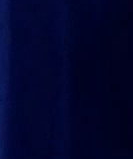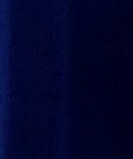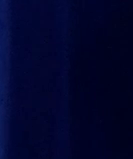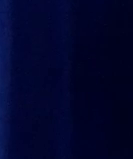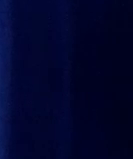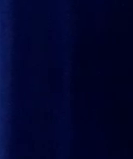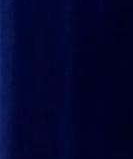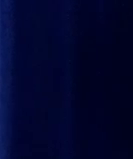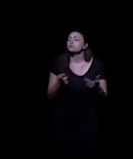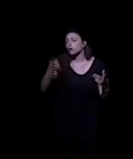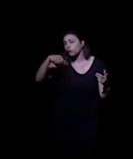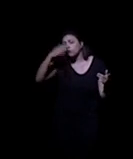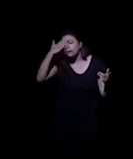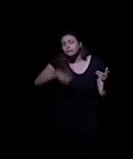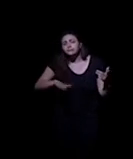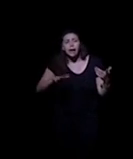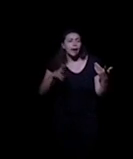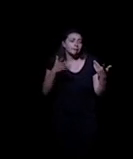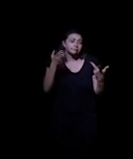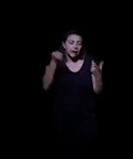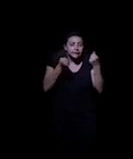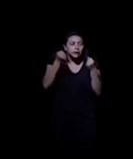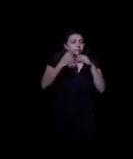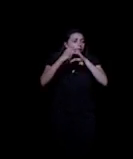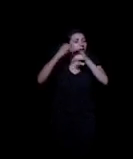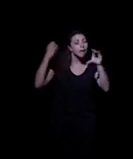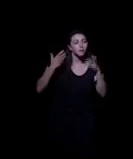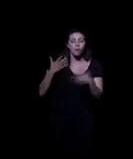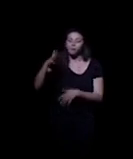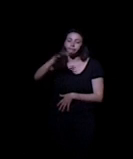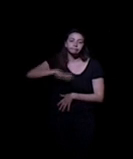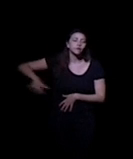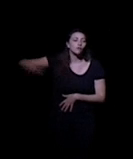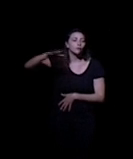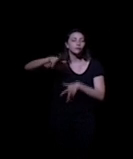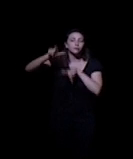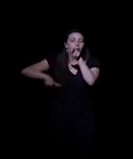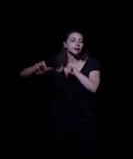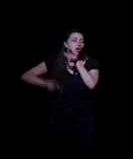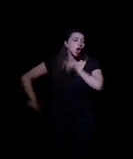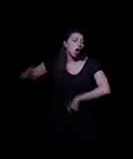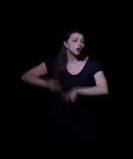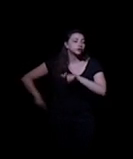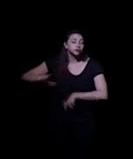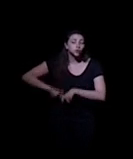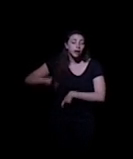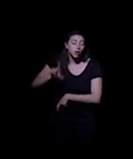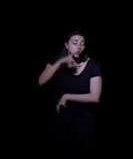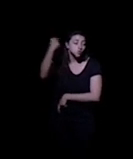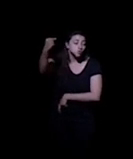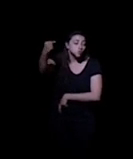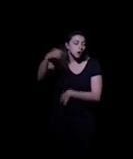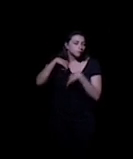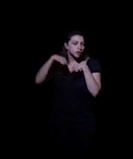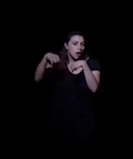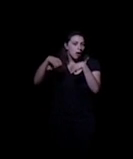hein, les petits camions et les amortisseurs. Alors je vous partage quelques bons petits souvenirs. Donc classique, je suis persuadée qu'il y en a plein qui se reconnaîtront, c'est